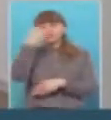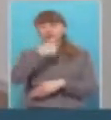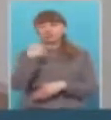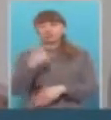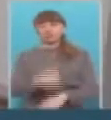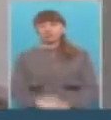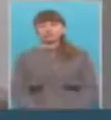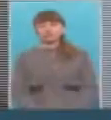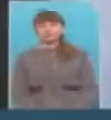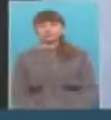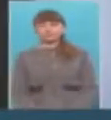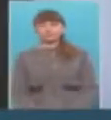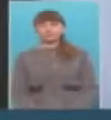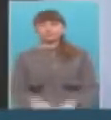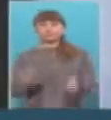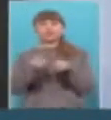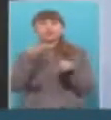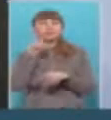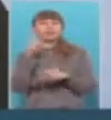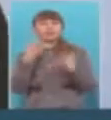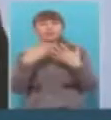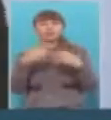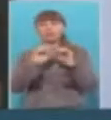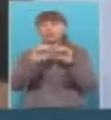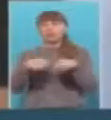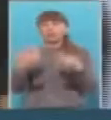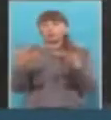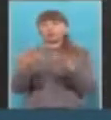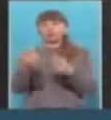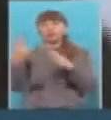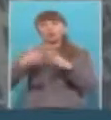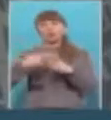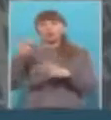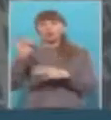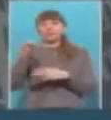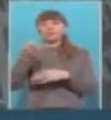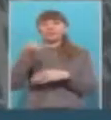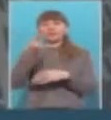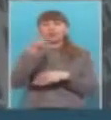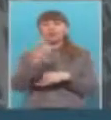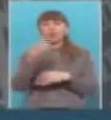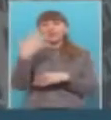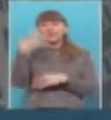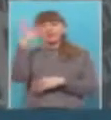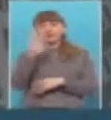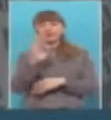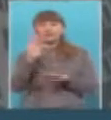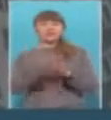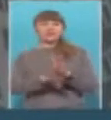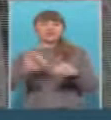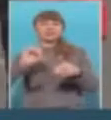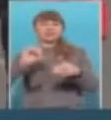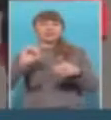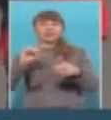алып шаһарда былтыр бірнеше жатақхана іске қосылды. Биыл тағы 2680 орынға арналған 5 жатақхана салу жоспарда